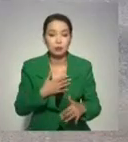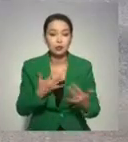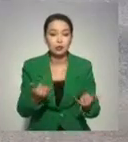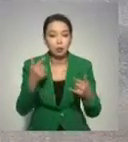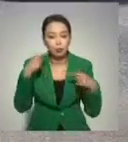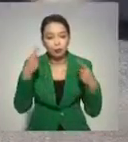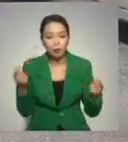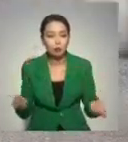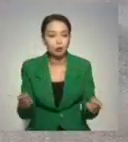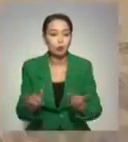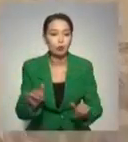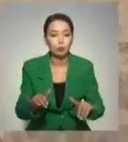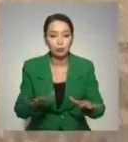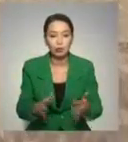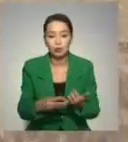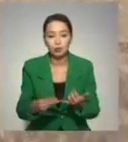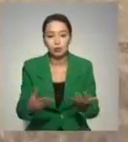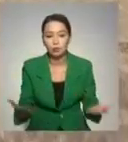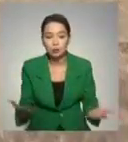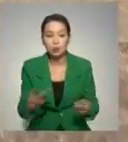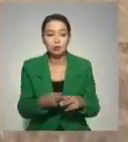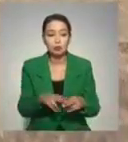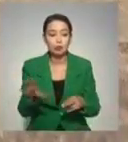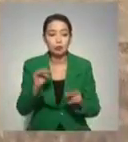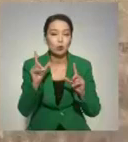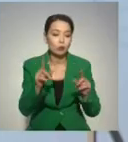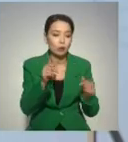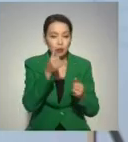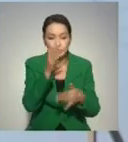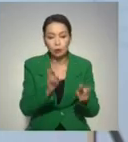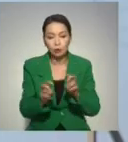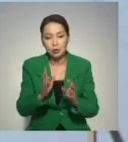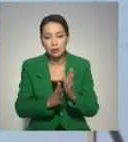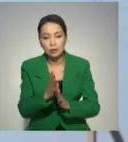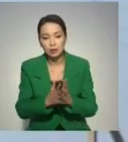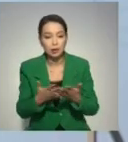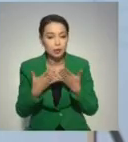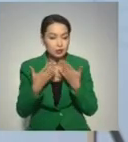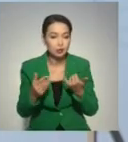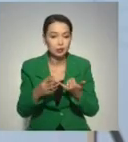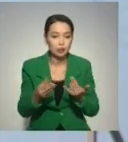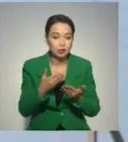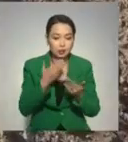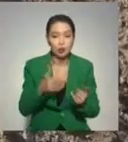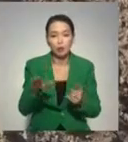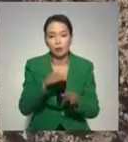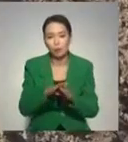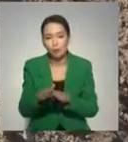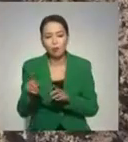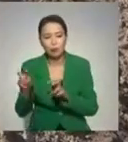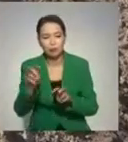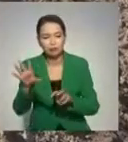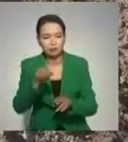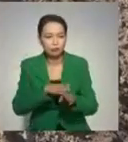Қаракөл ауылының тұрғындары төрттілігін жайлауға апара алмай әлек. Себебі жерді жалға алған кәсіпкер айналаны түгел жыртып қазып